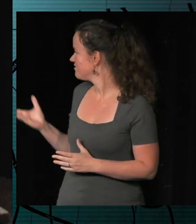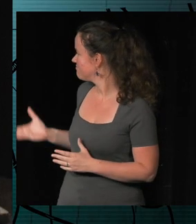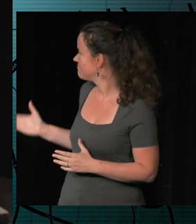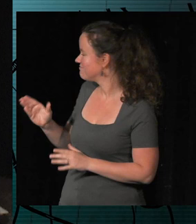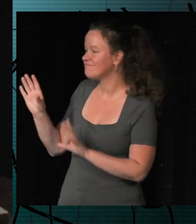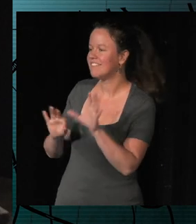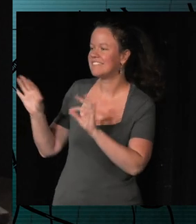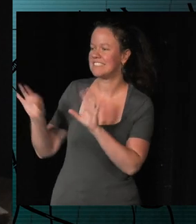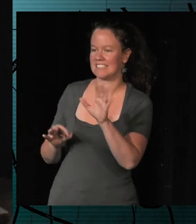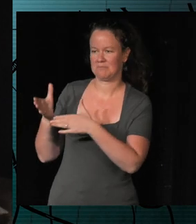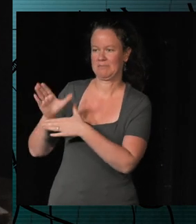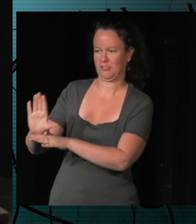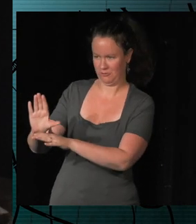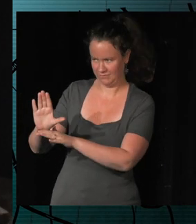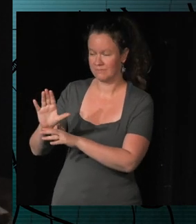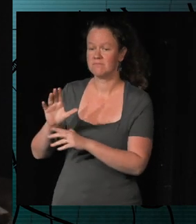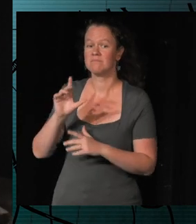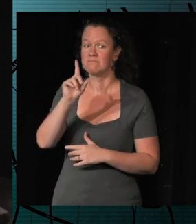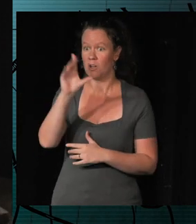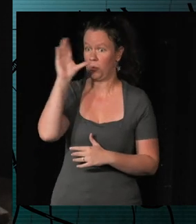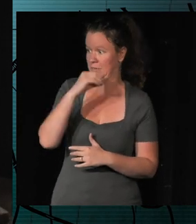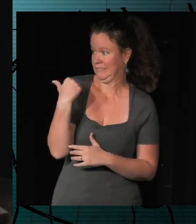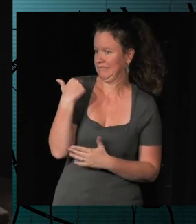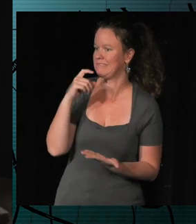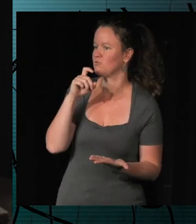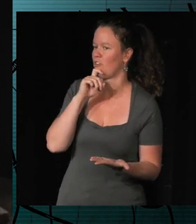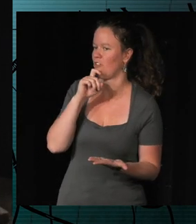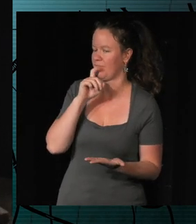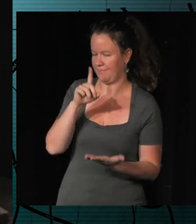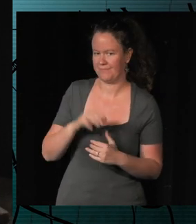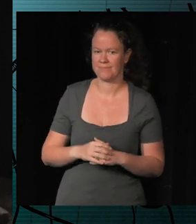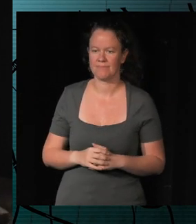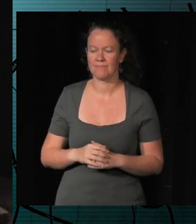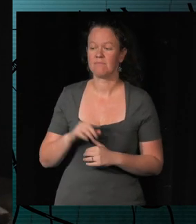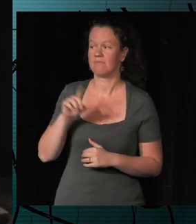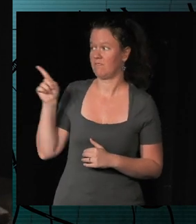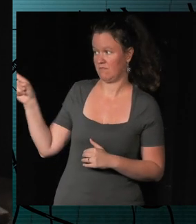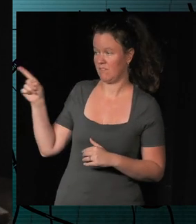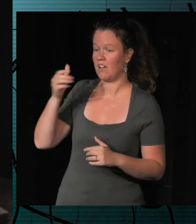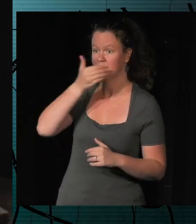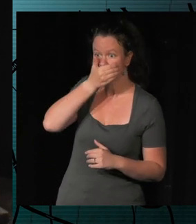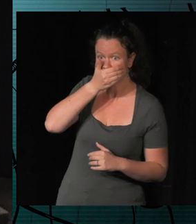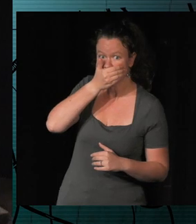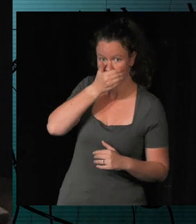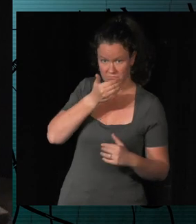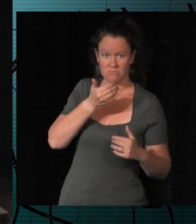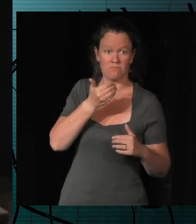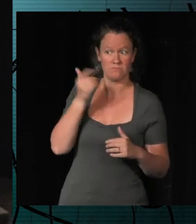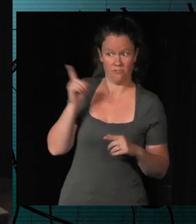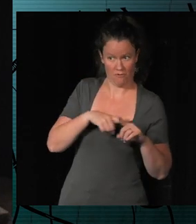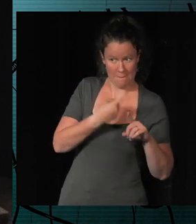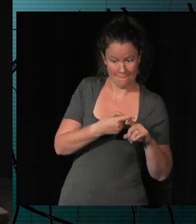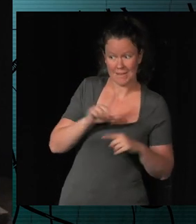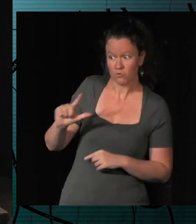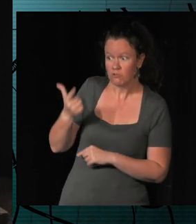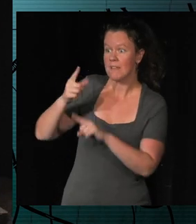juste un un truc important que j'ai oublié de dire dans la présentation euh il y a eu un autre film silental après celui-là voilà non mais c'est pour ça à